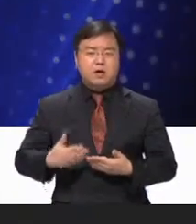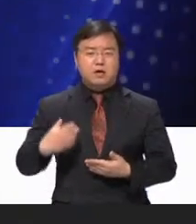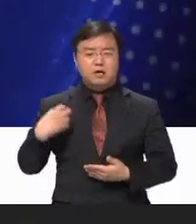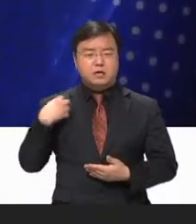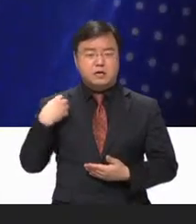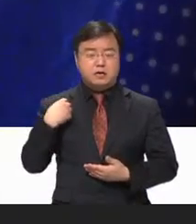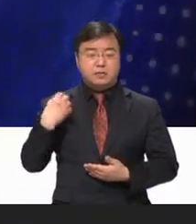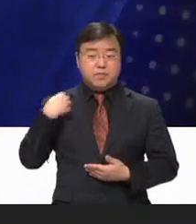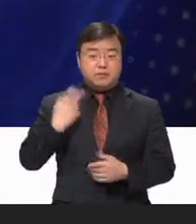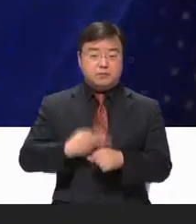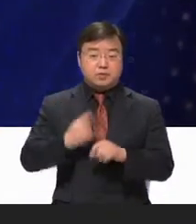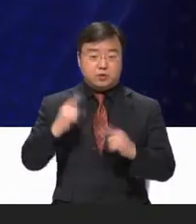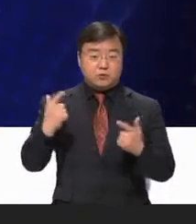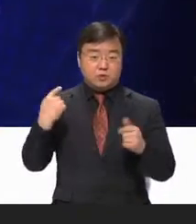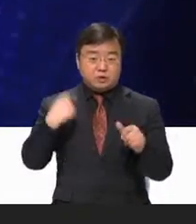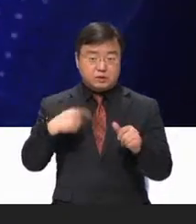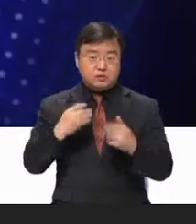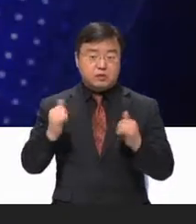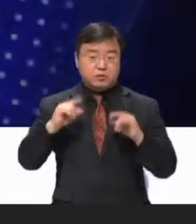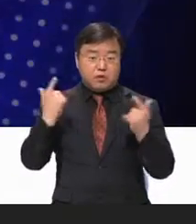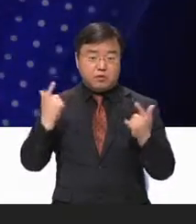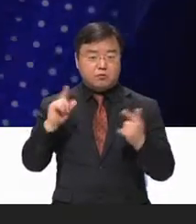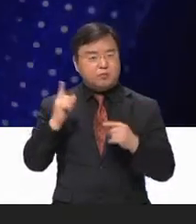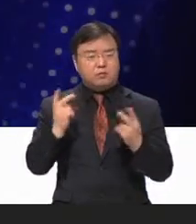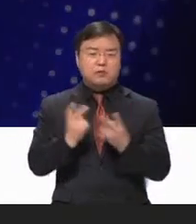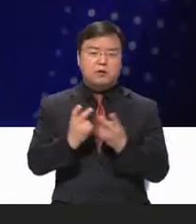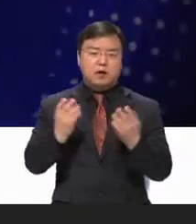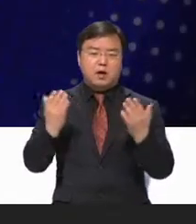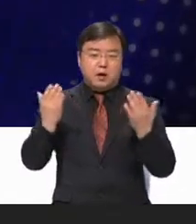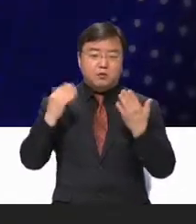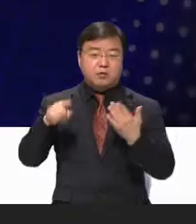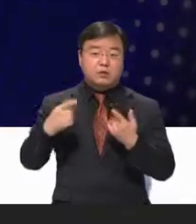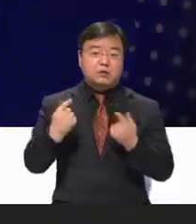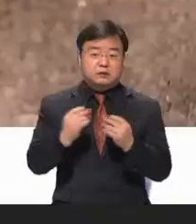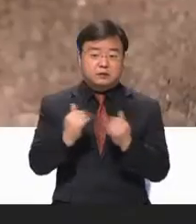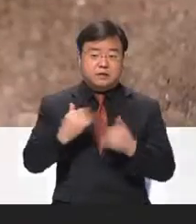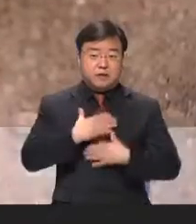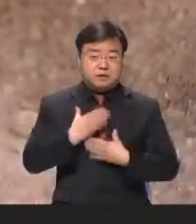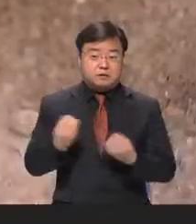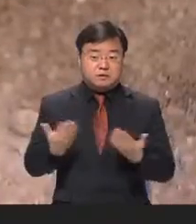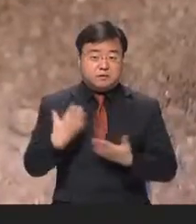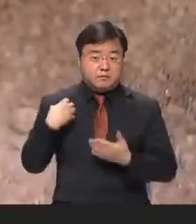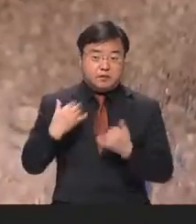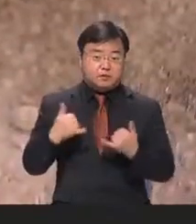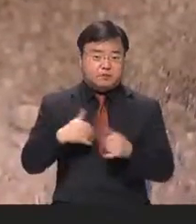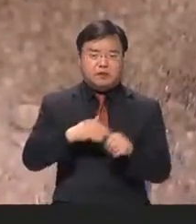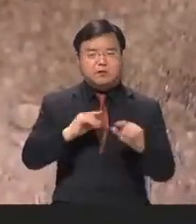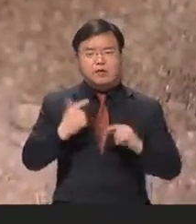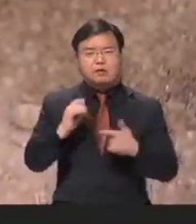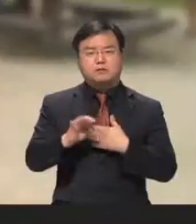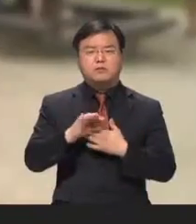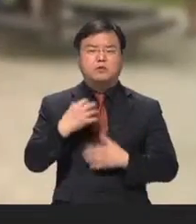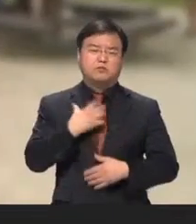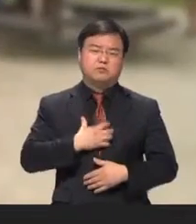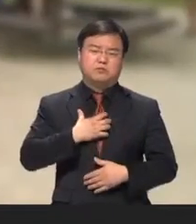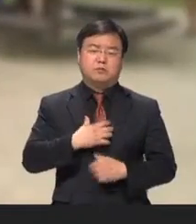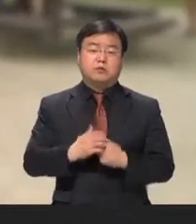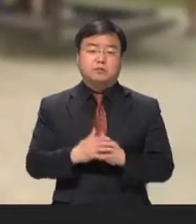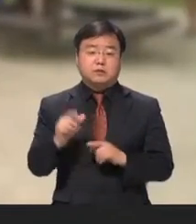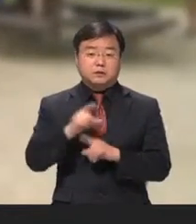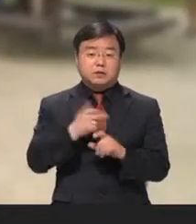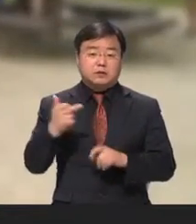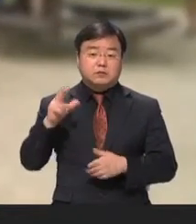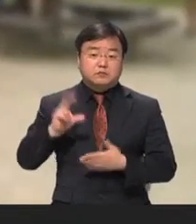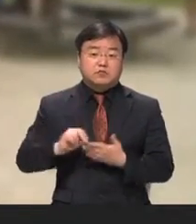가지고 파리 행을 뭐 하고 학교에 되는 그런 그런 분말이 않아야 하는 양 편하고 더 큰 문제는 실효성 입니다